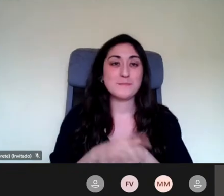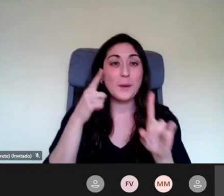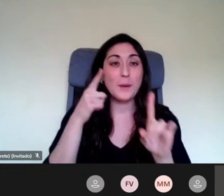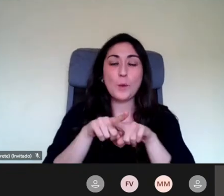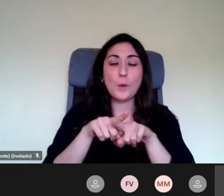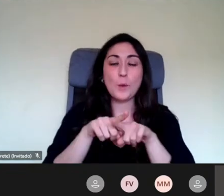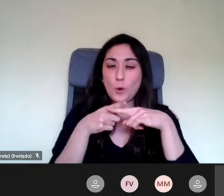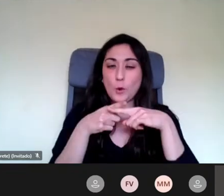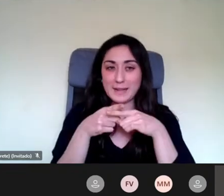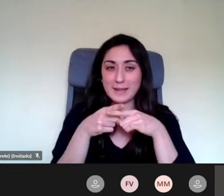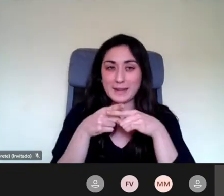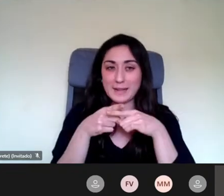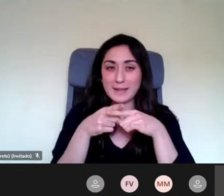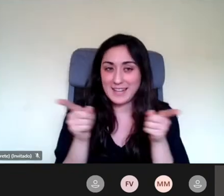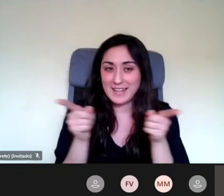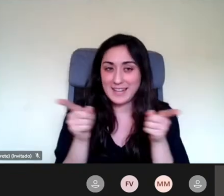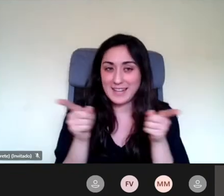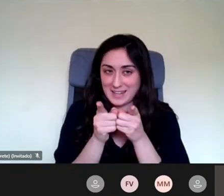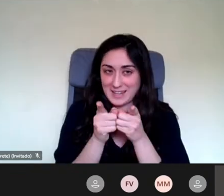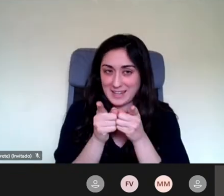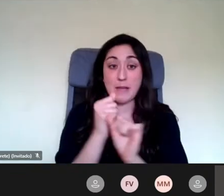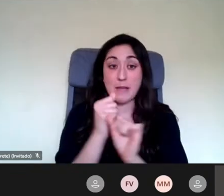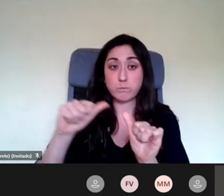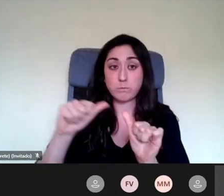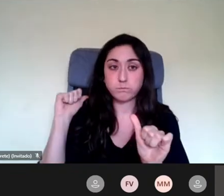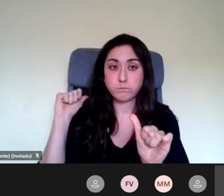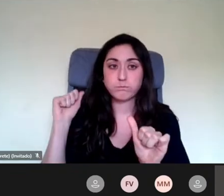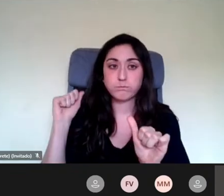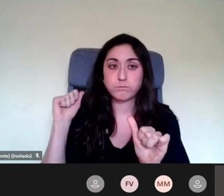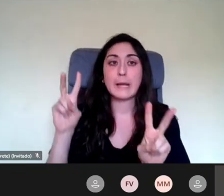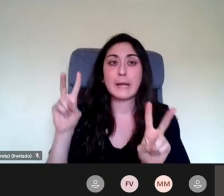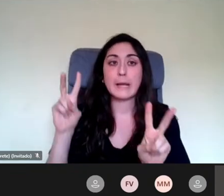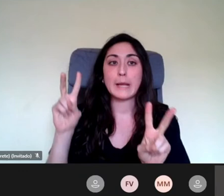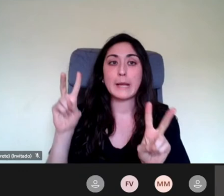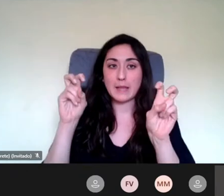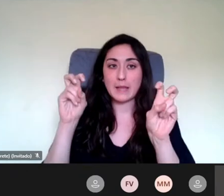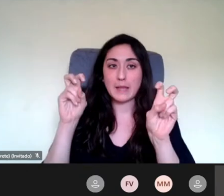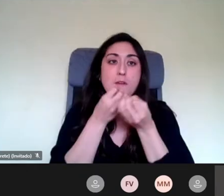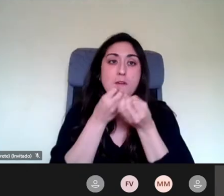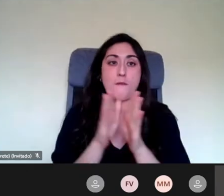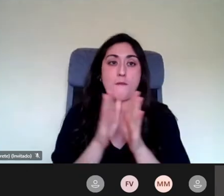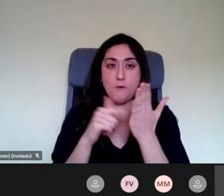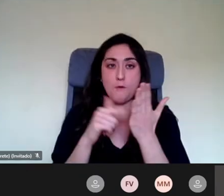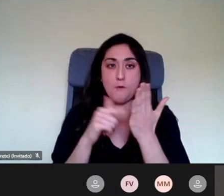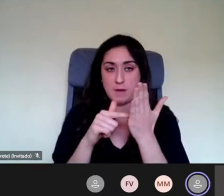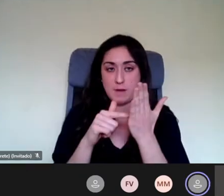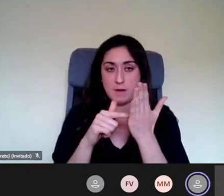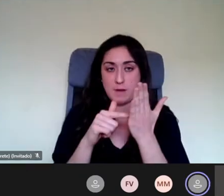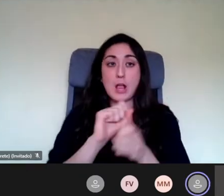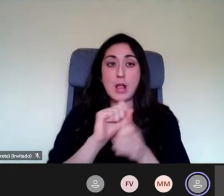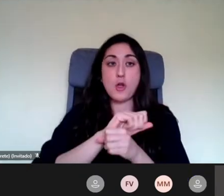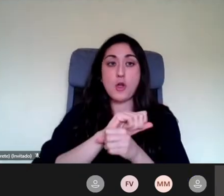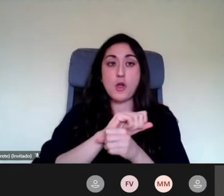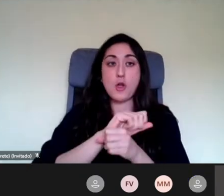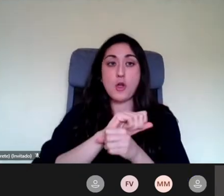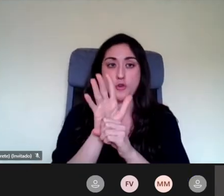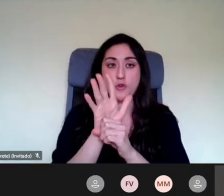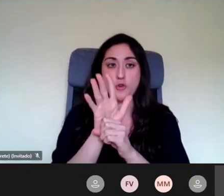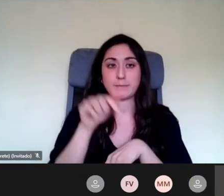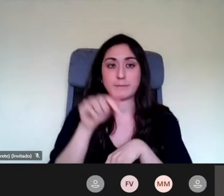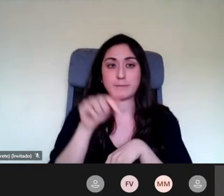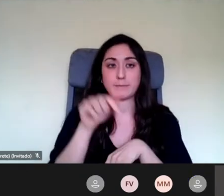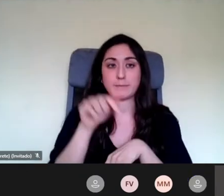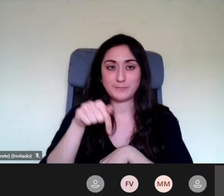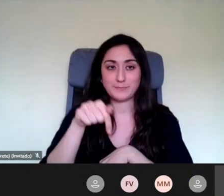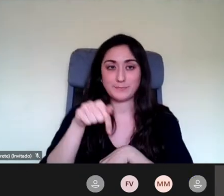Doncs la feina feta en el marc de l'informe sobre l'impacte de gènere de la Covid-2019 en dades que va